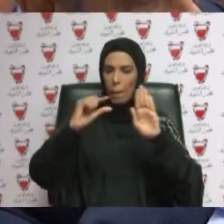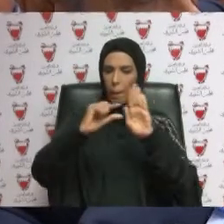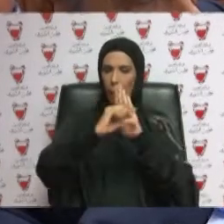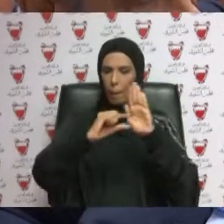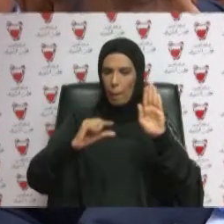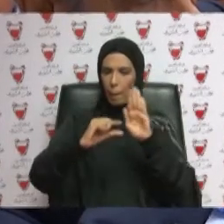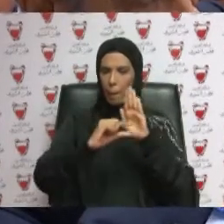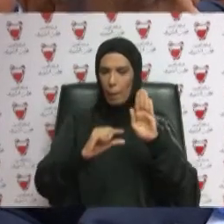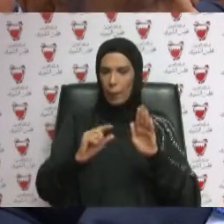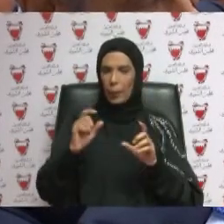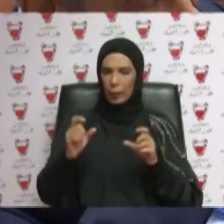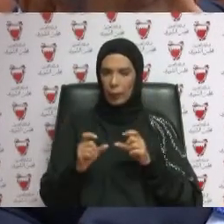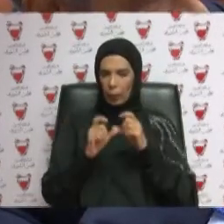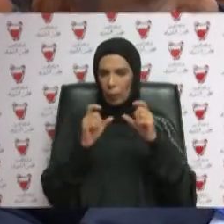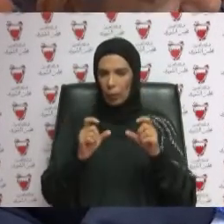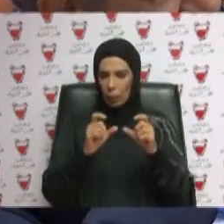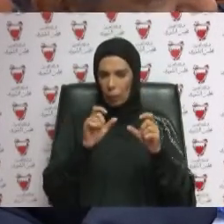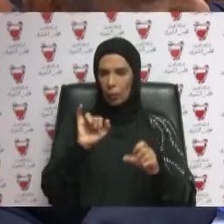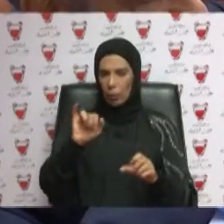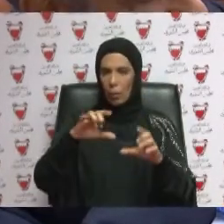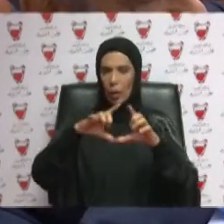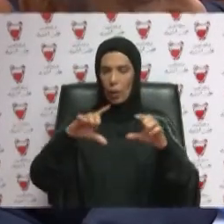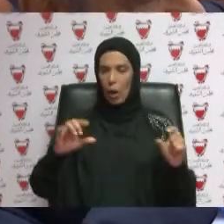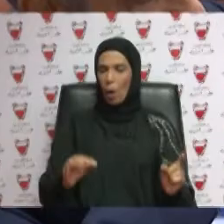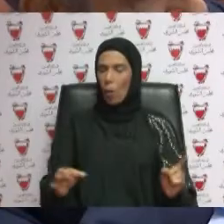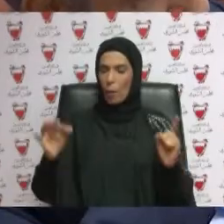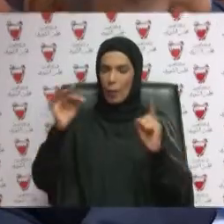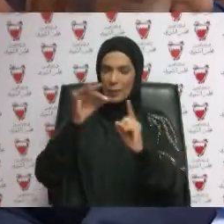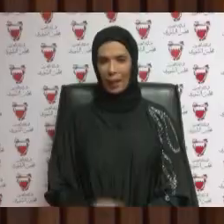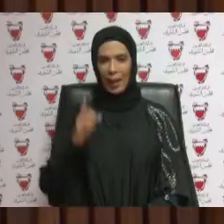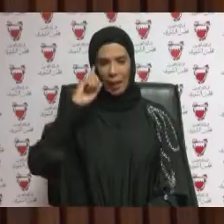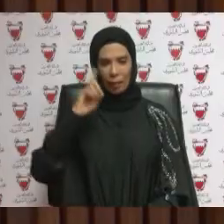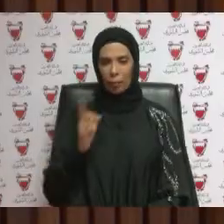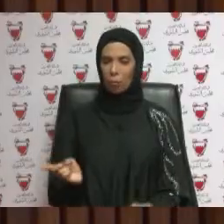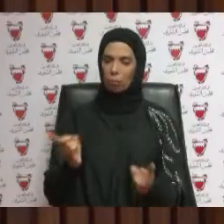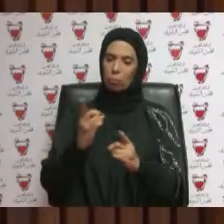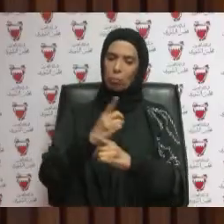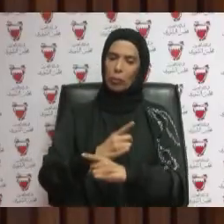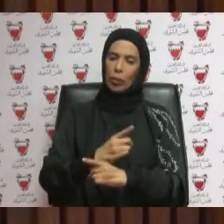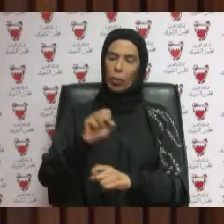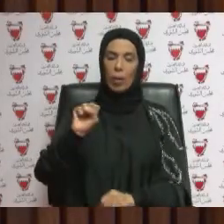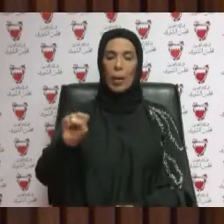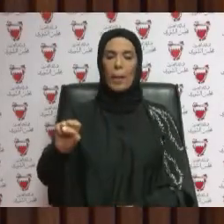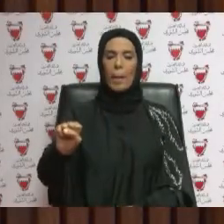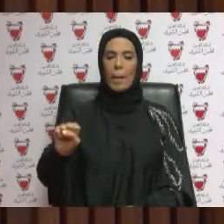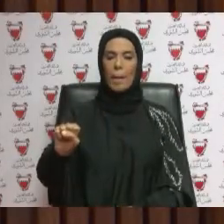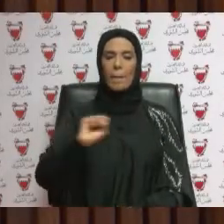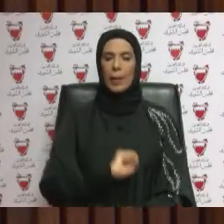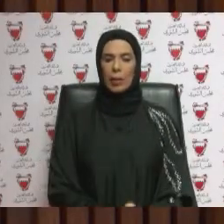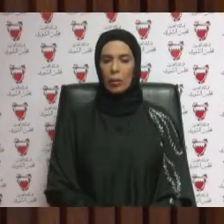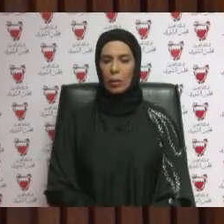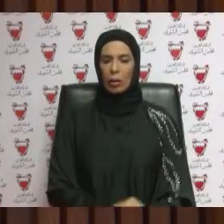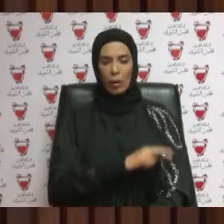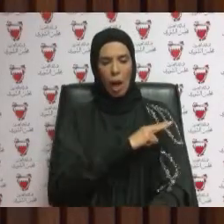متحرية معناها ومغزاها، وثم تبادل وجهات النظر بشأنها من قبل أصحاب السعادة